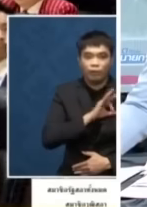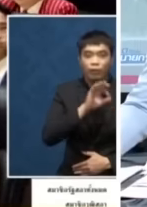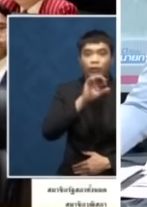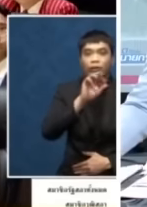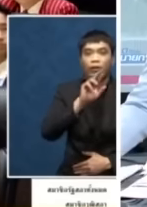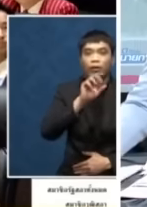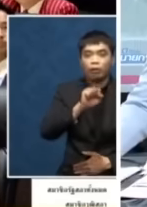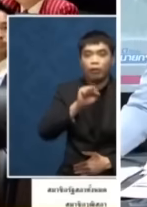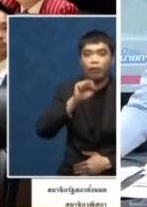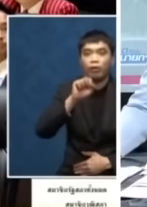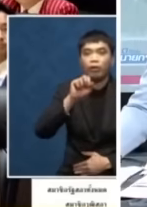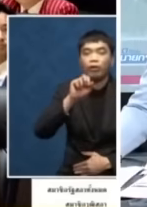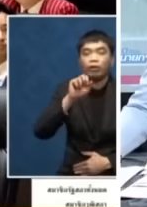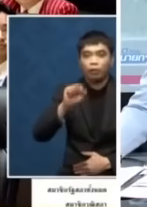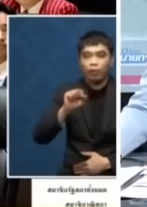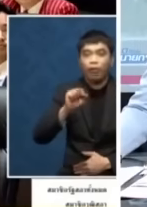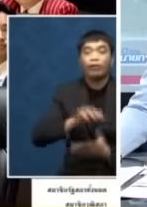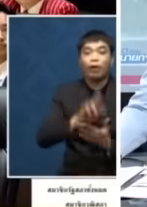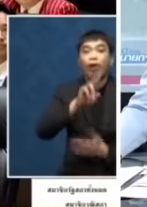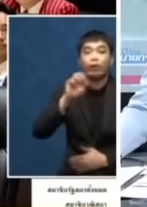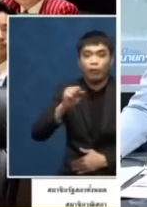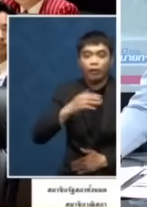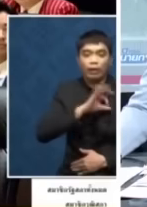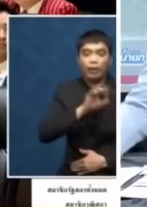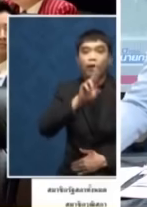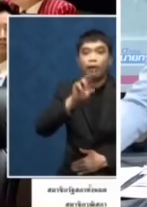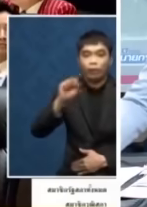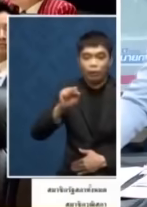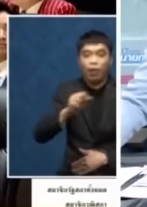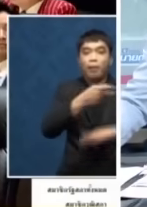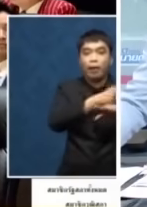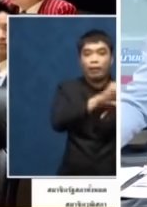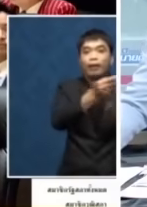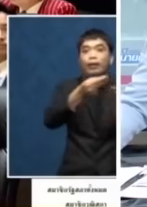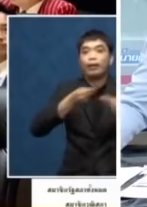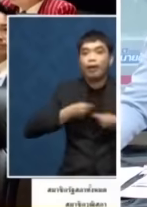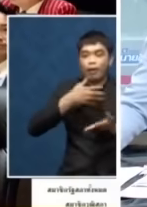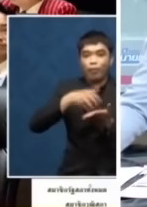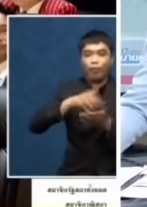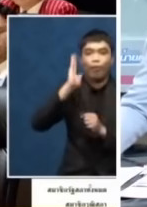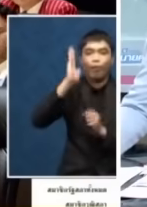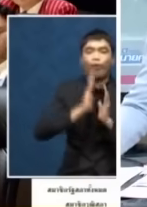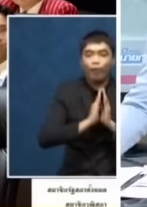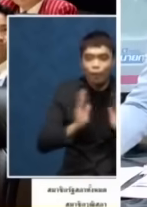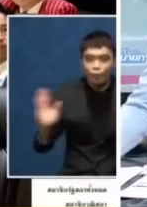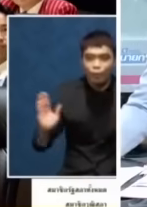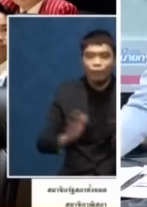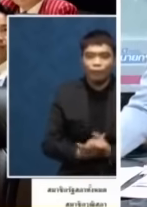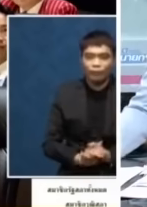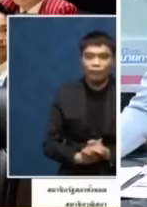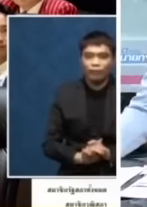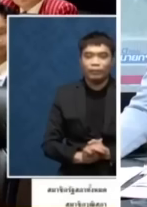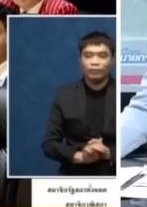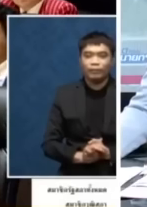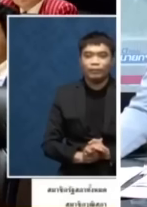การอภิปรายนะก็บอกว่าการใช้สิทธิพัดพิงเนี่ยนะคือเขาเตือนก่อนนะบอกว่าบางท่านอภิปรายไปพัดพิงไปได้เพื่อนบ้านมันจะไม่ดีเอานะเขาใช้แร